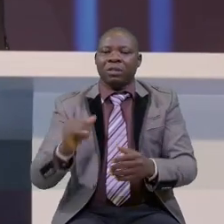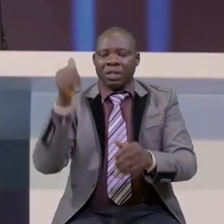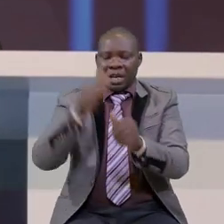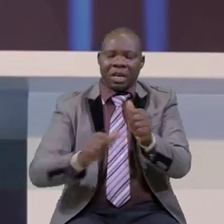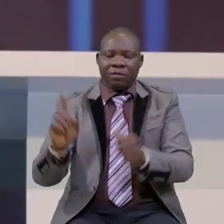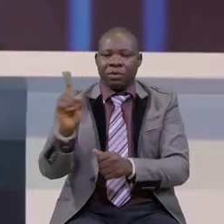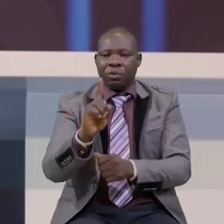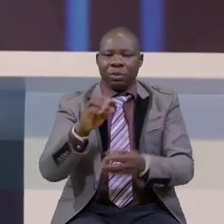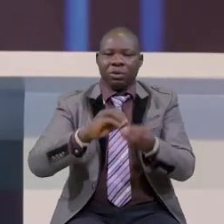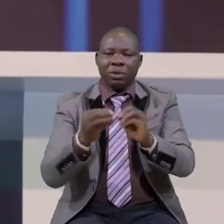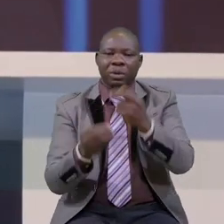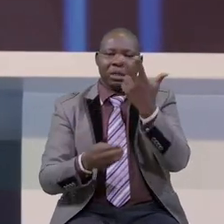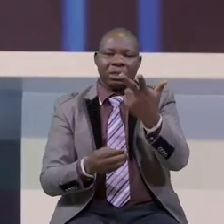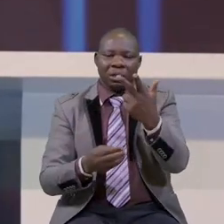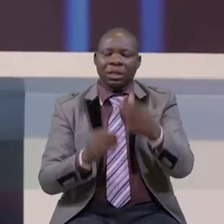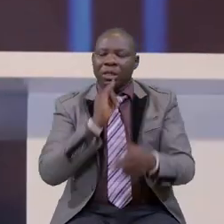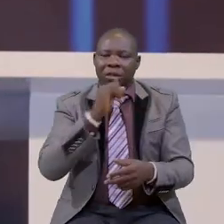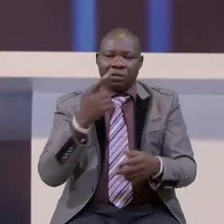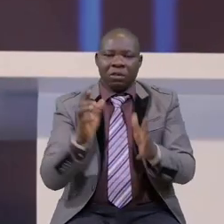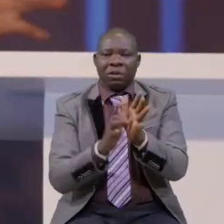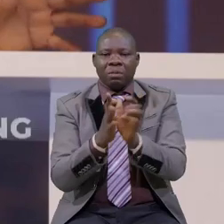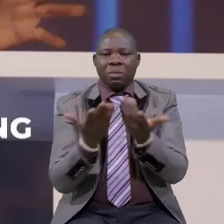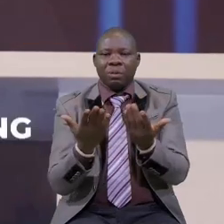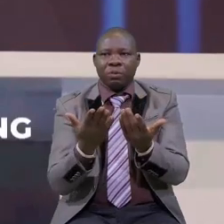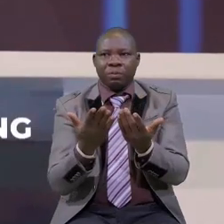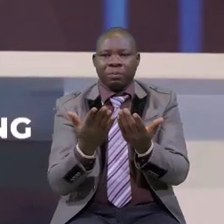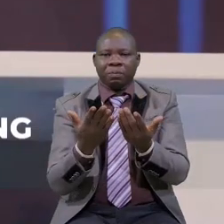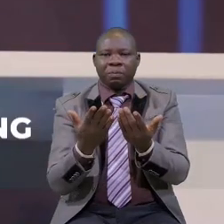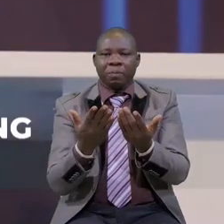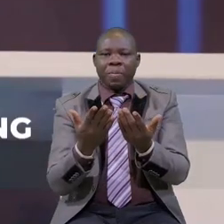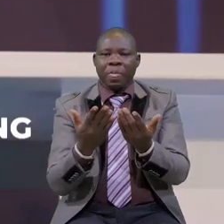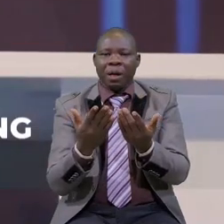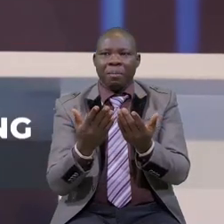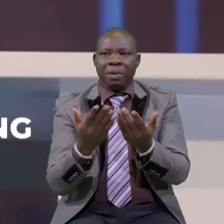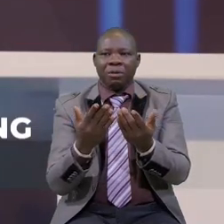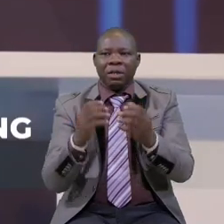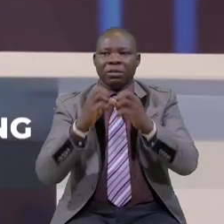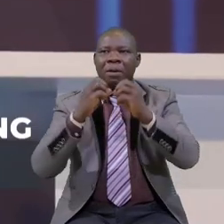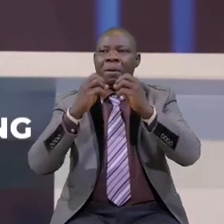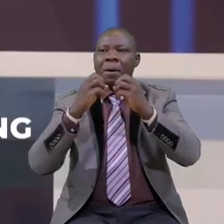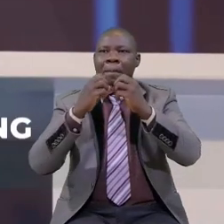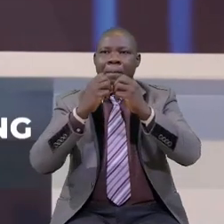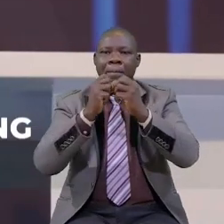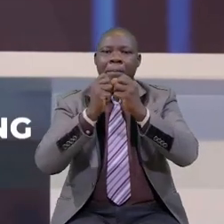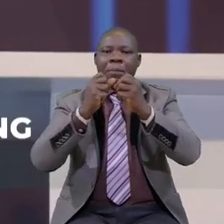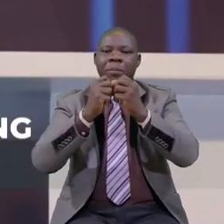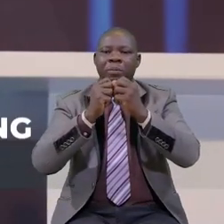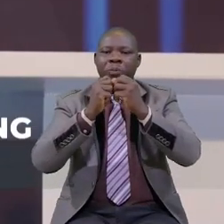monde. Troisième point, la Bible, deux points, un instructeur illimité qui accorde des